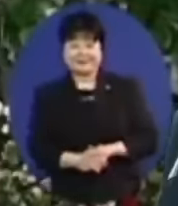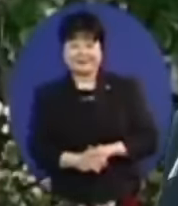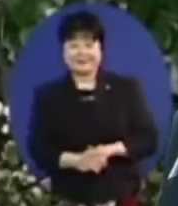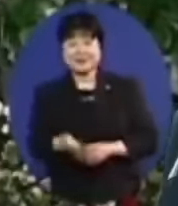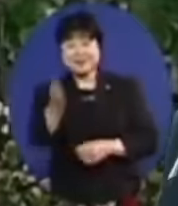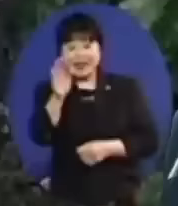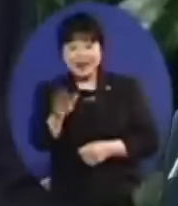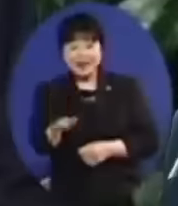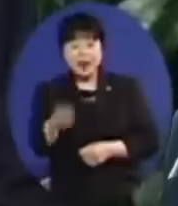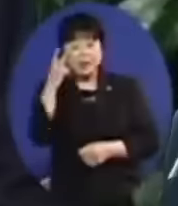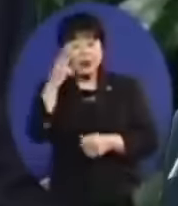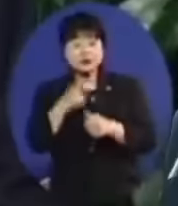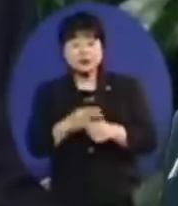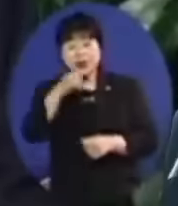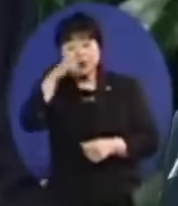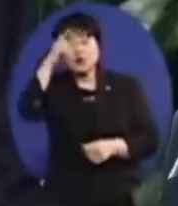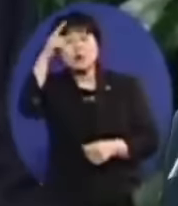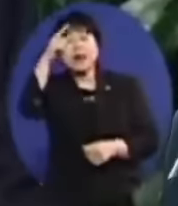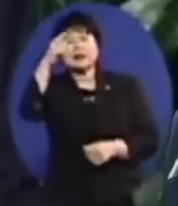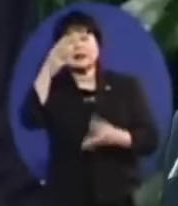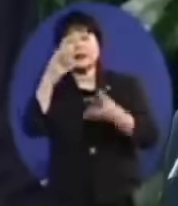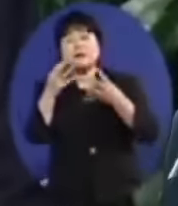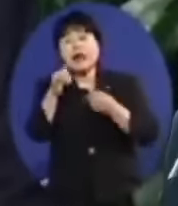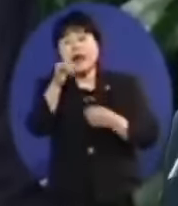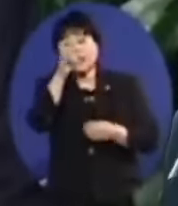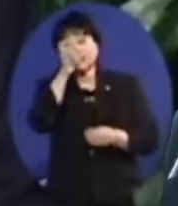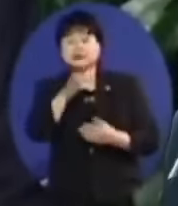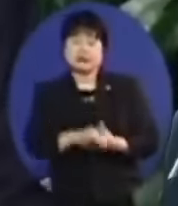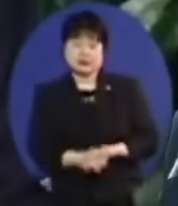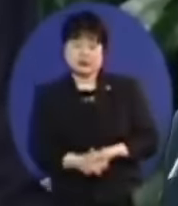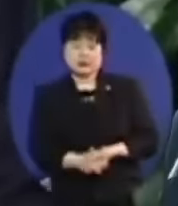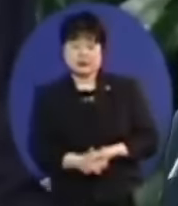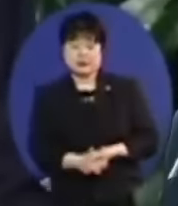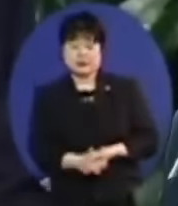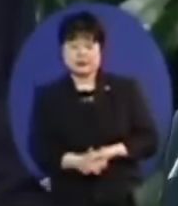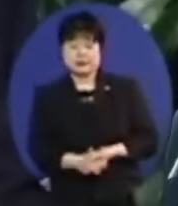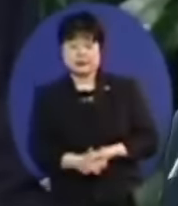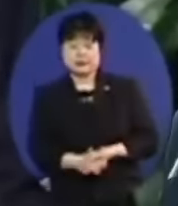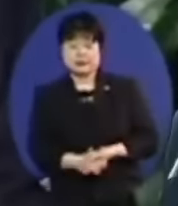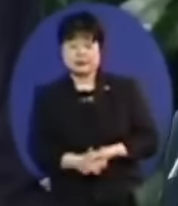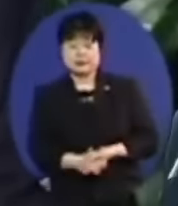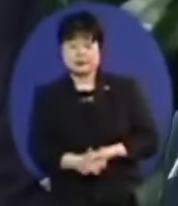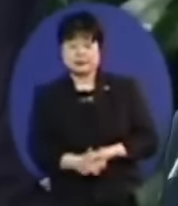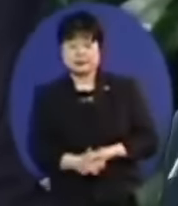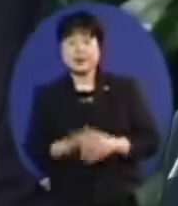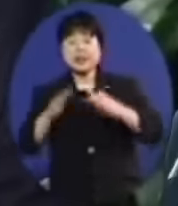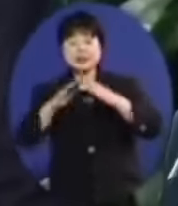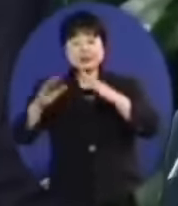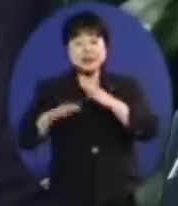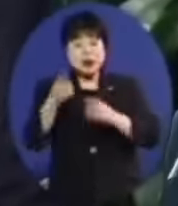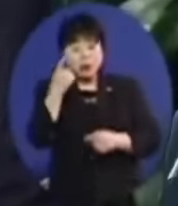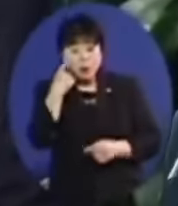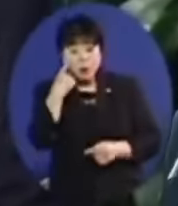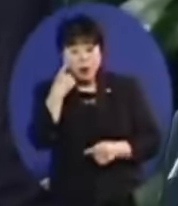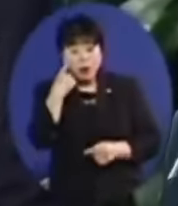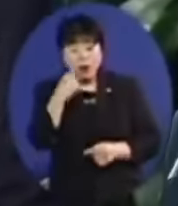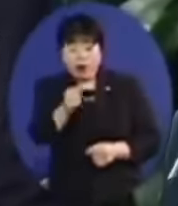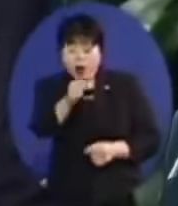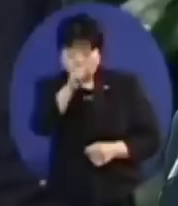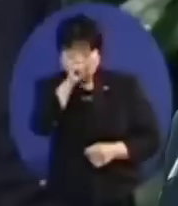그러나 바울은 교만해질 소질을 많이 가지고 있습니다. 우선 가문으로 보면 가문이 엄청나게